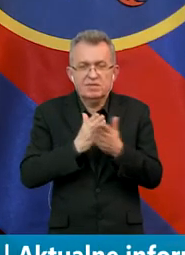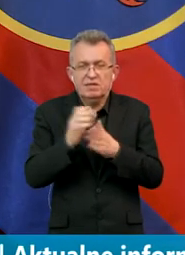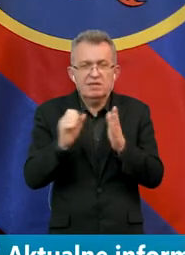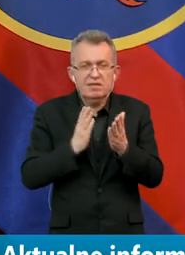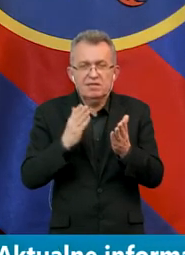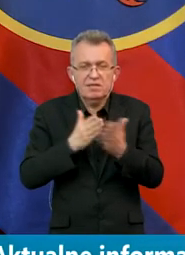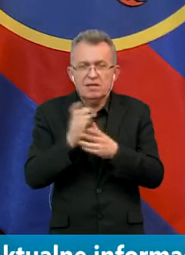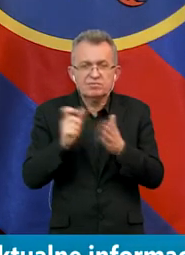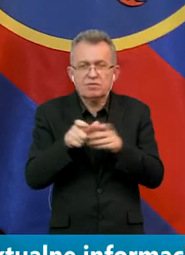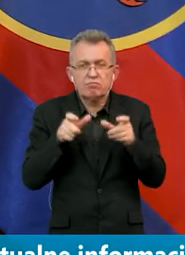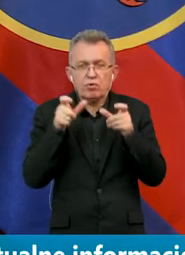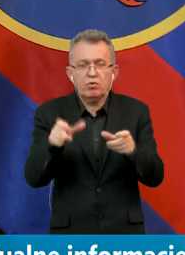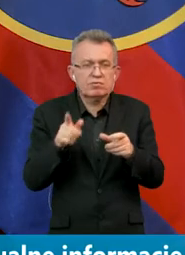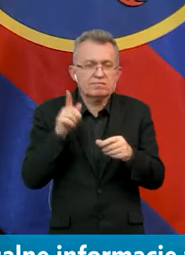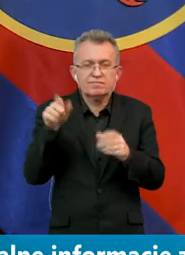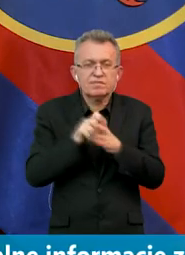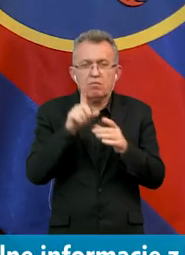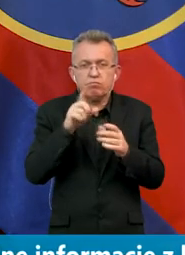przez port centralny w kierunku